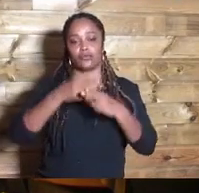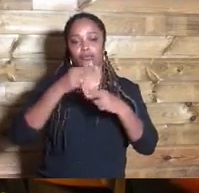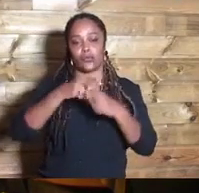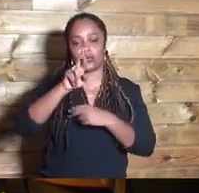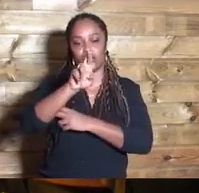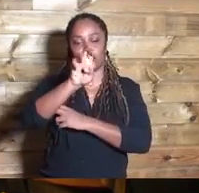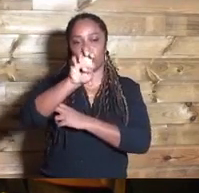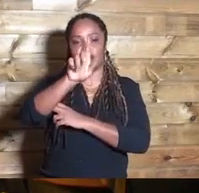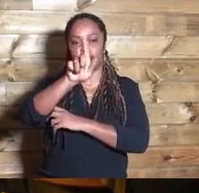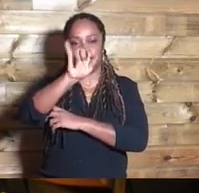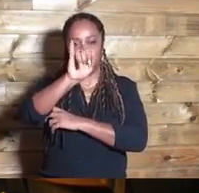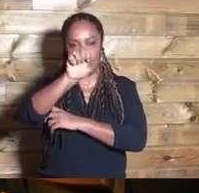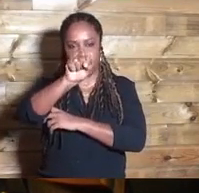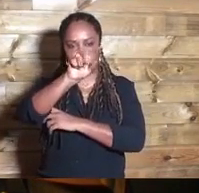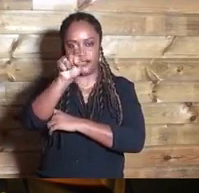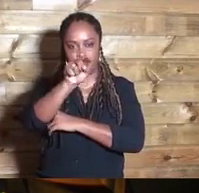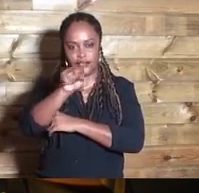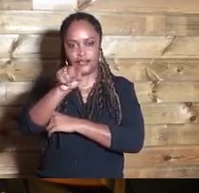Baye.